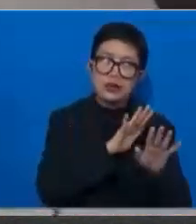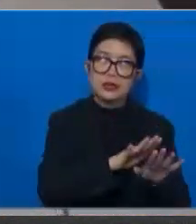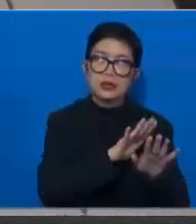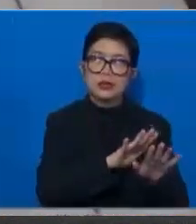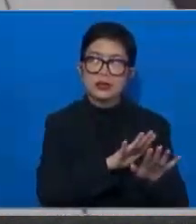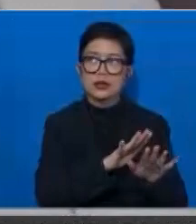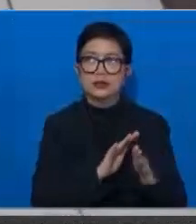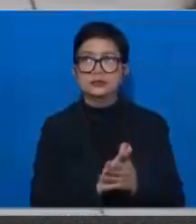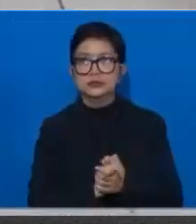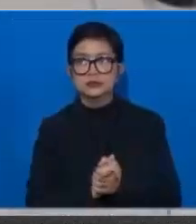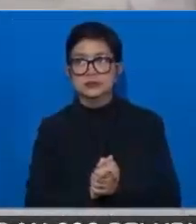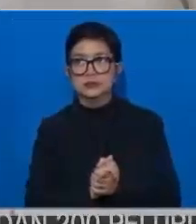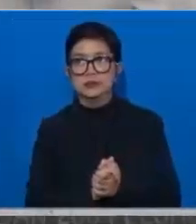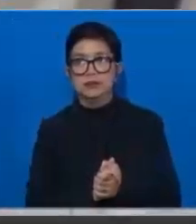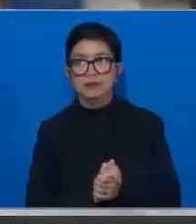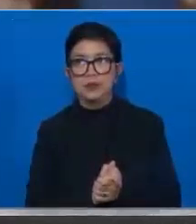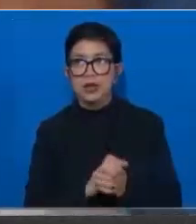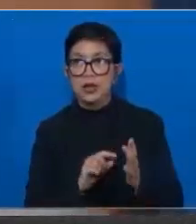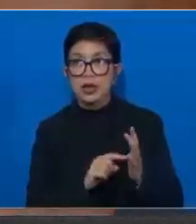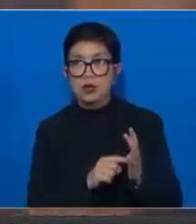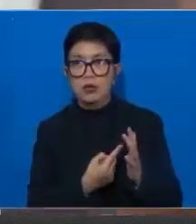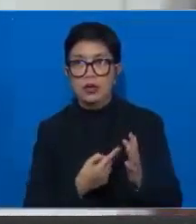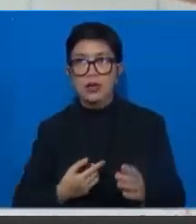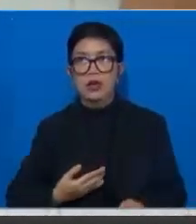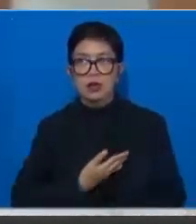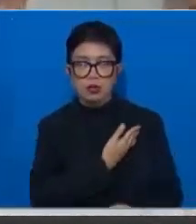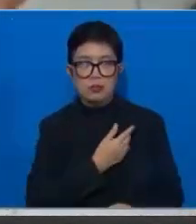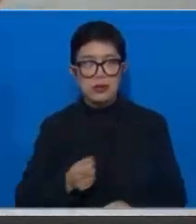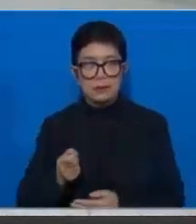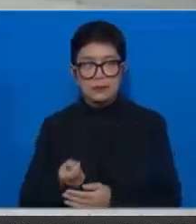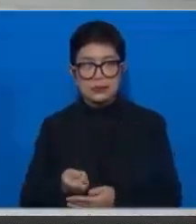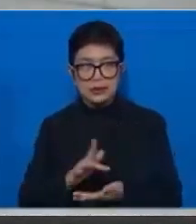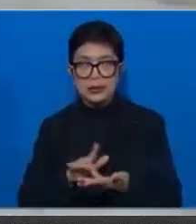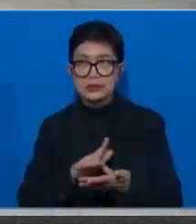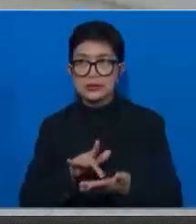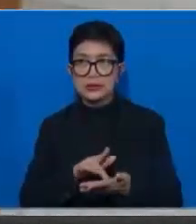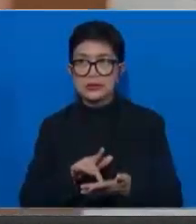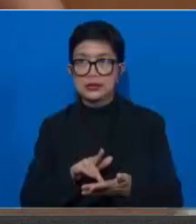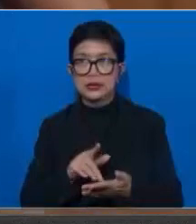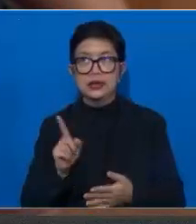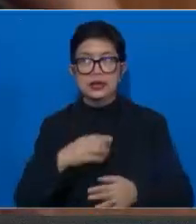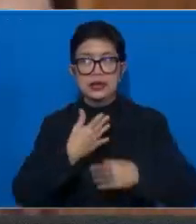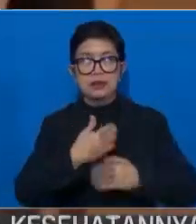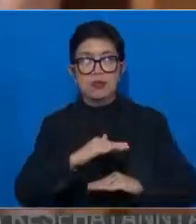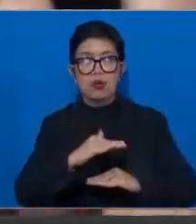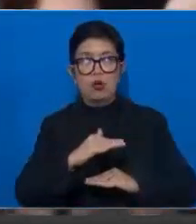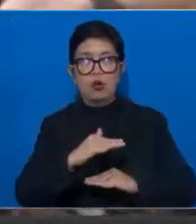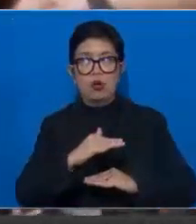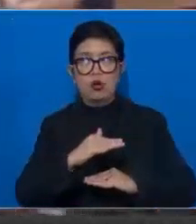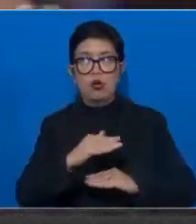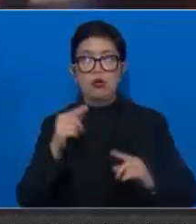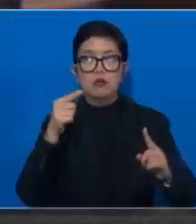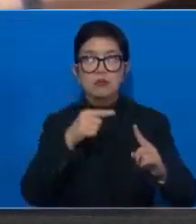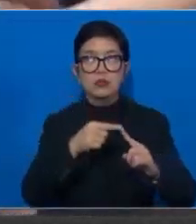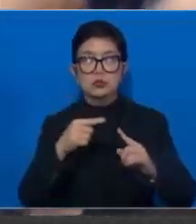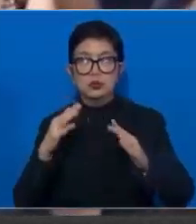Barat. Kasus ini bermula saat korban memesan taksi online untuk mengantarnya pulang dari salah satu mal di Grogol Petamburan menuju rumahnya